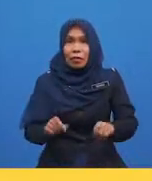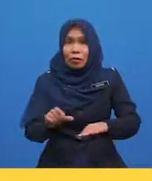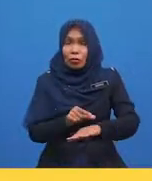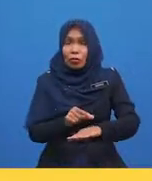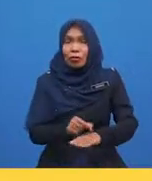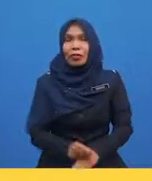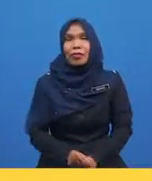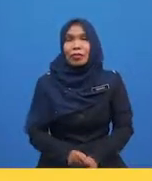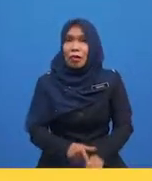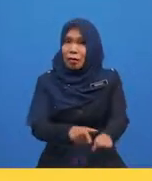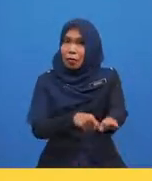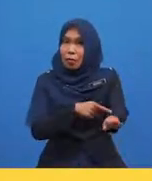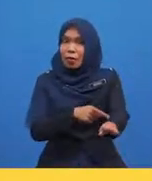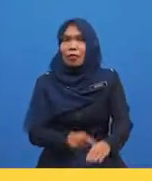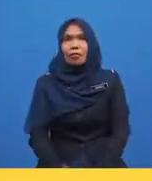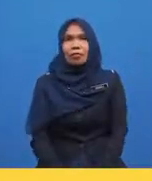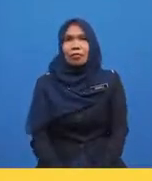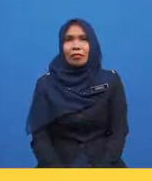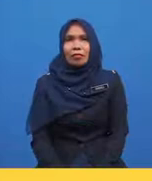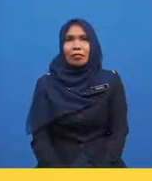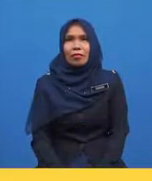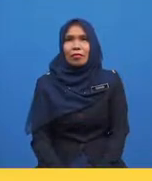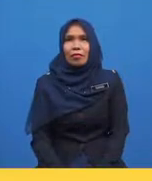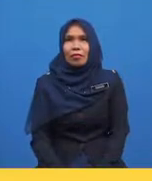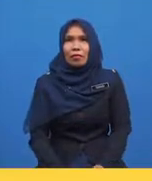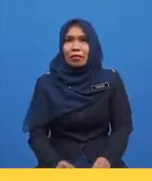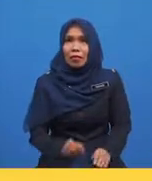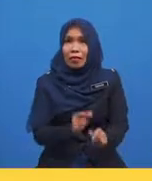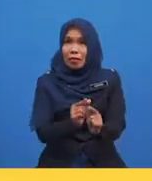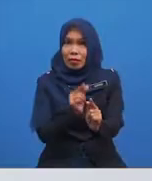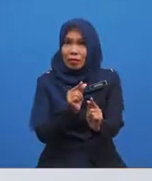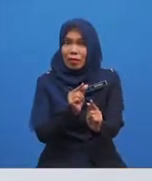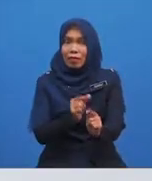supaya garisan yang kamu lukis itu tidak sengit.